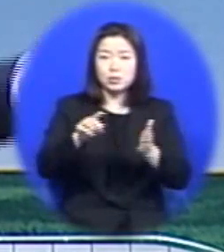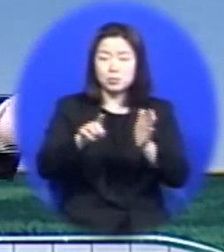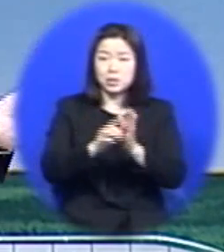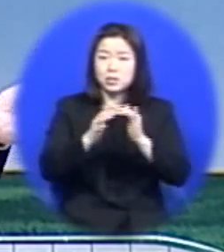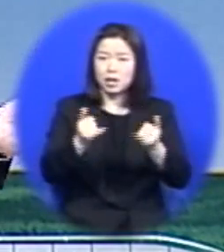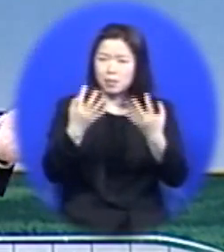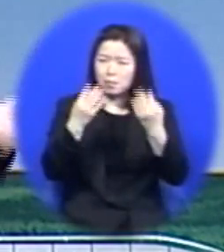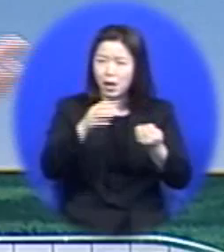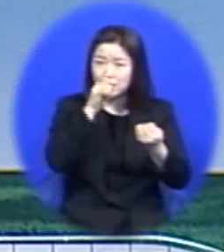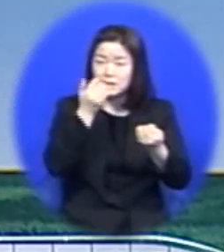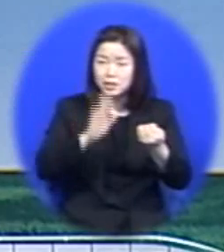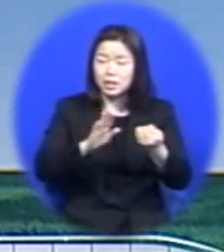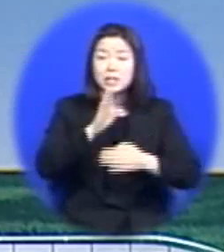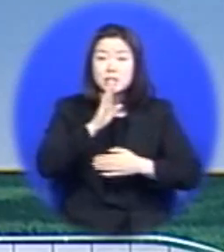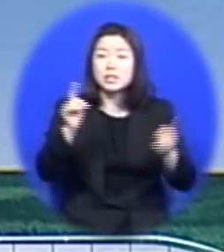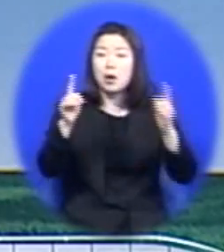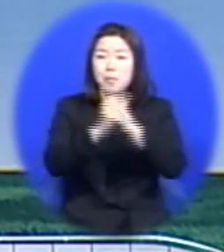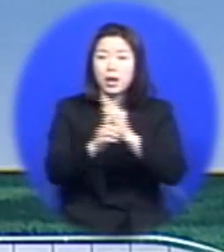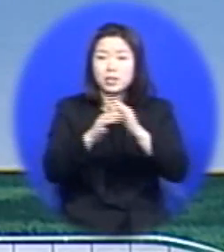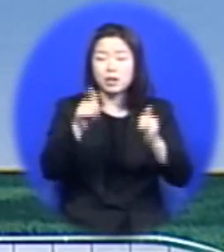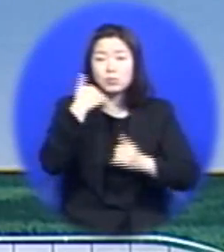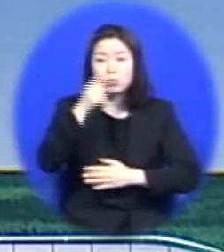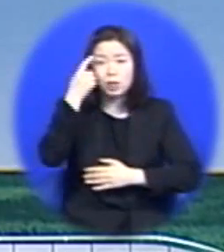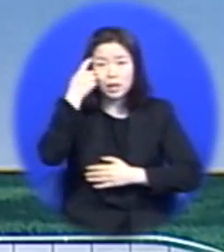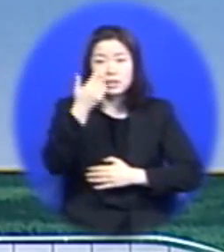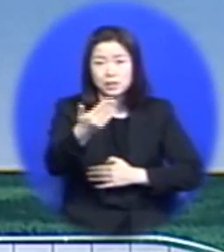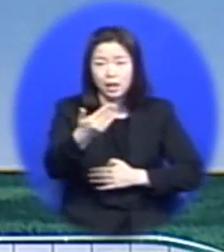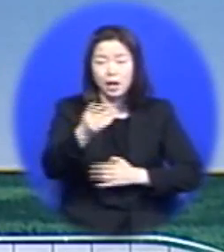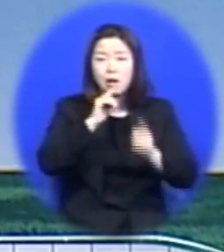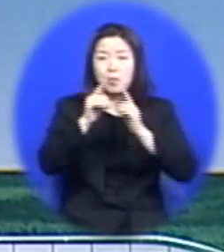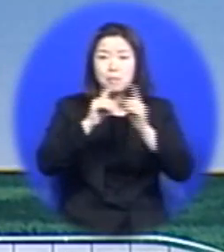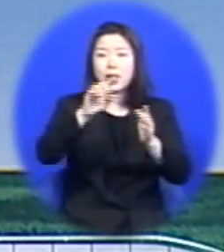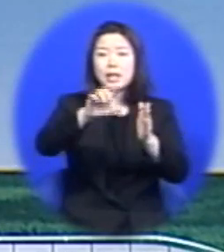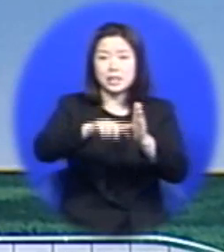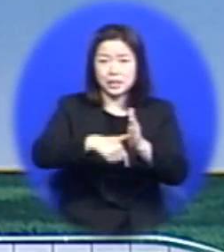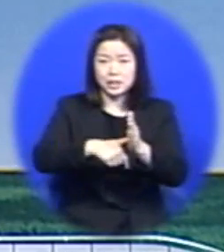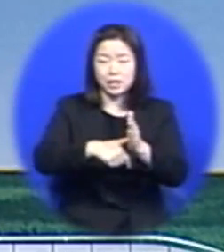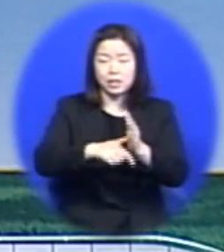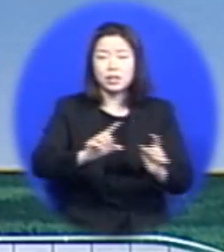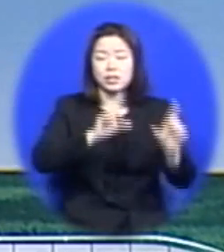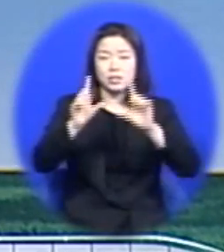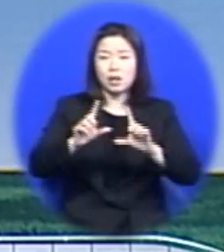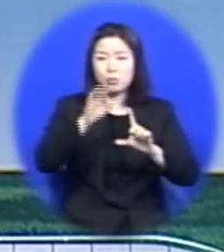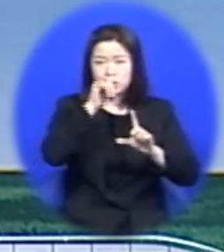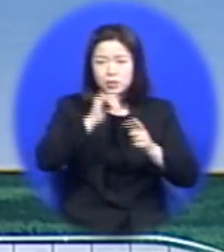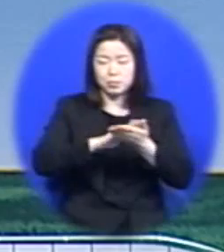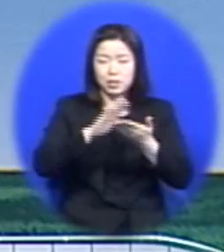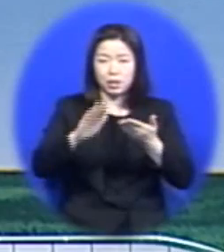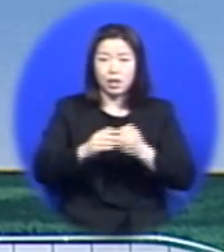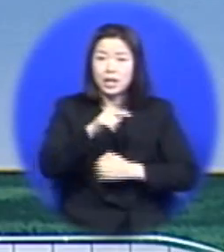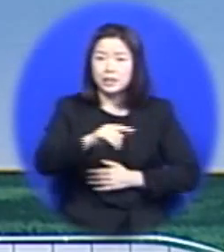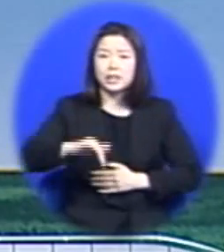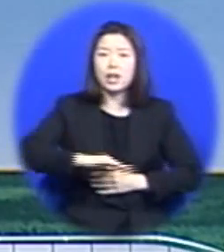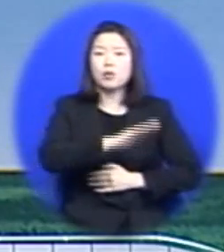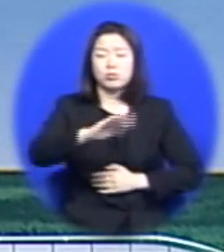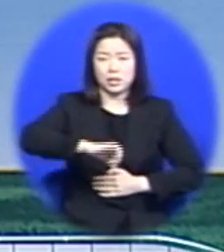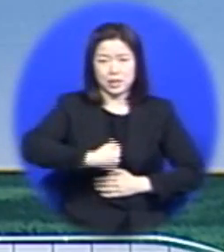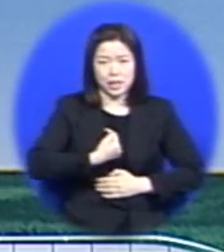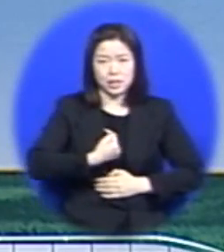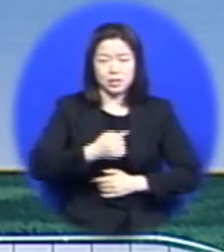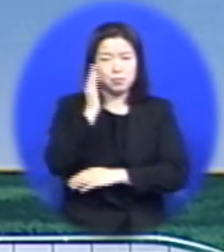진짜 변화된 사람은 누가 있느냐 이렇게 말하는 시대에 우리는 살고 있습니다. 그게 우리 자신의 이야기일